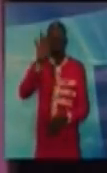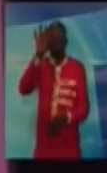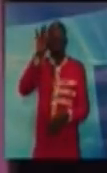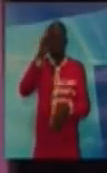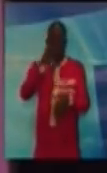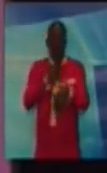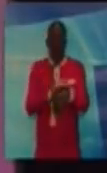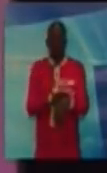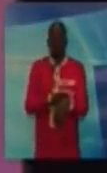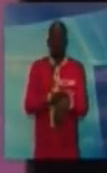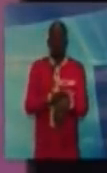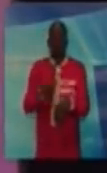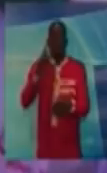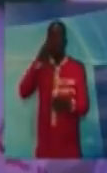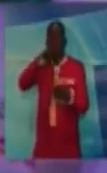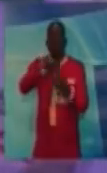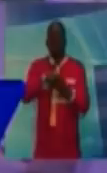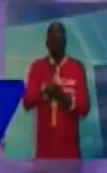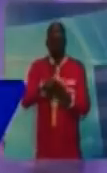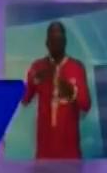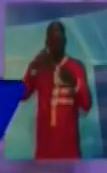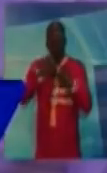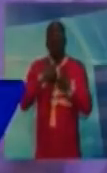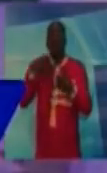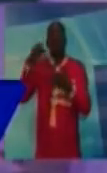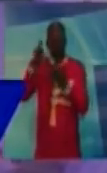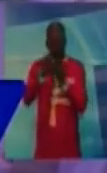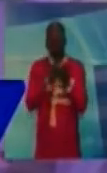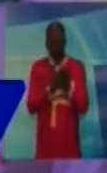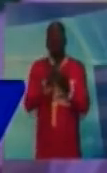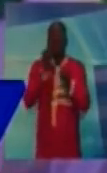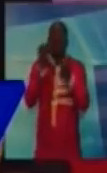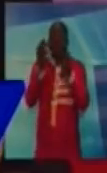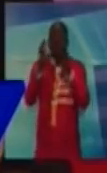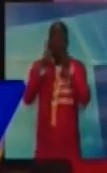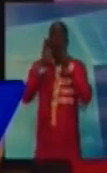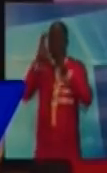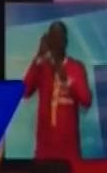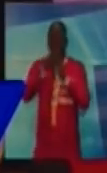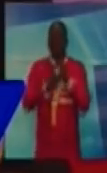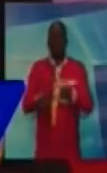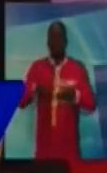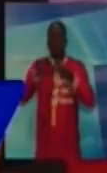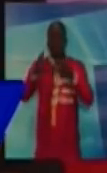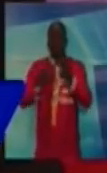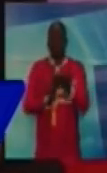Ouaga Digital Show, les participants auront droit à plusieurs communications